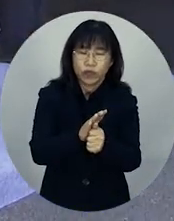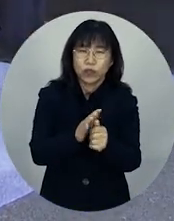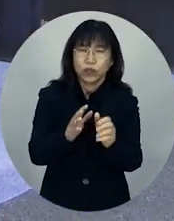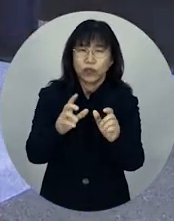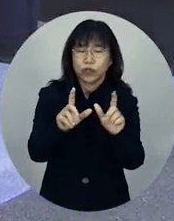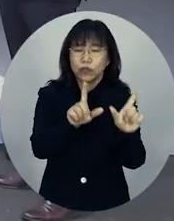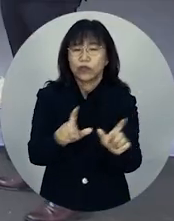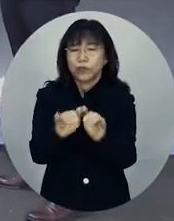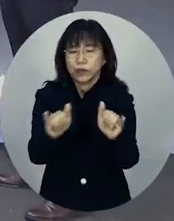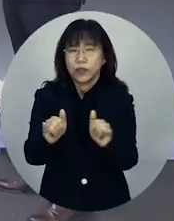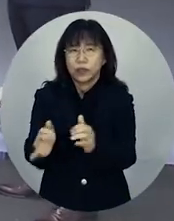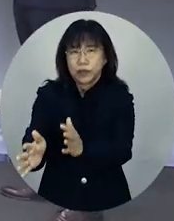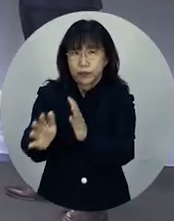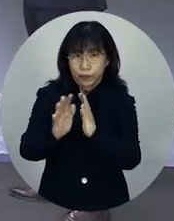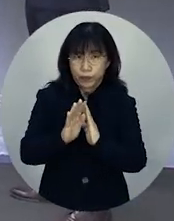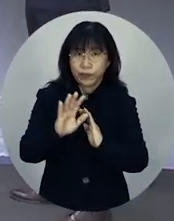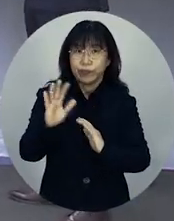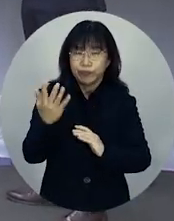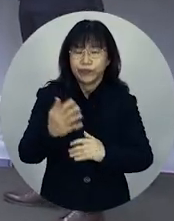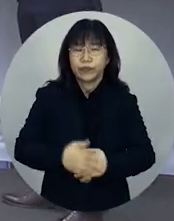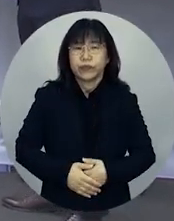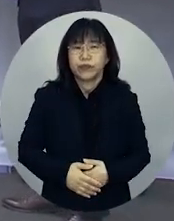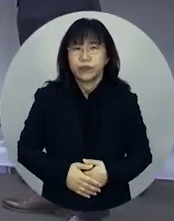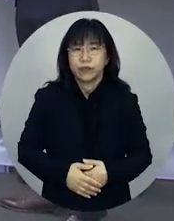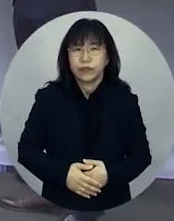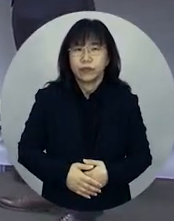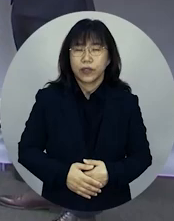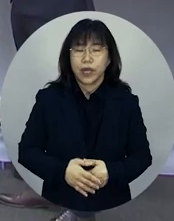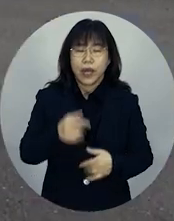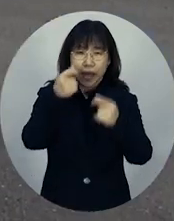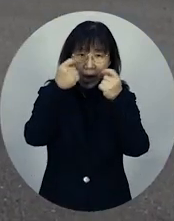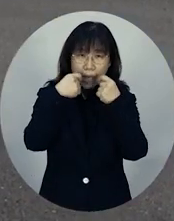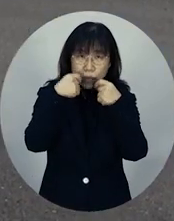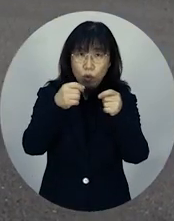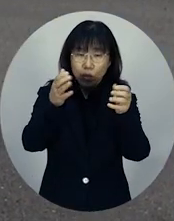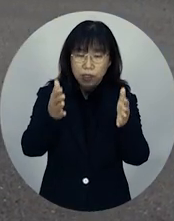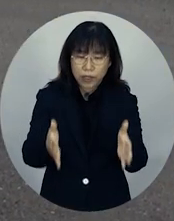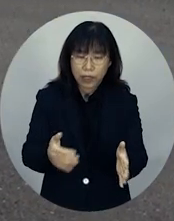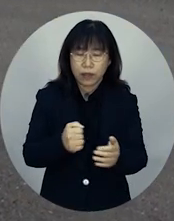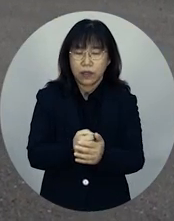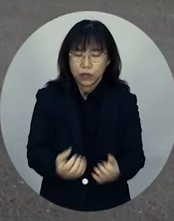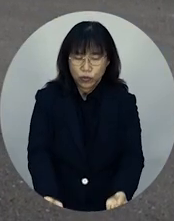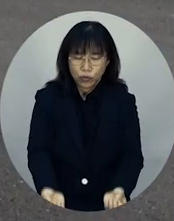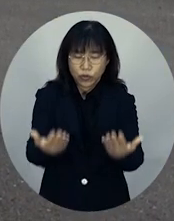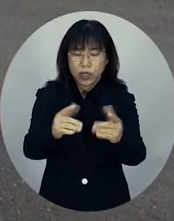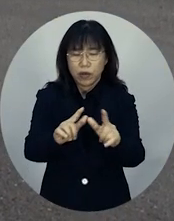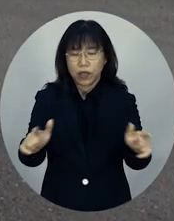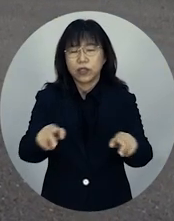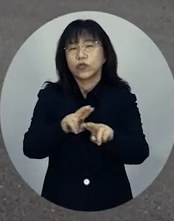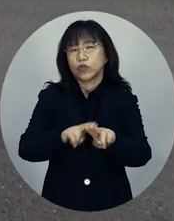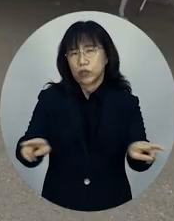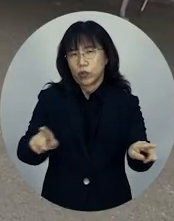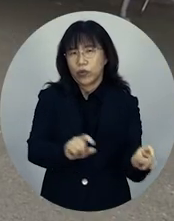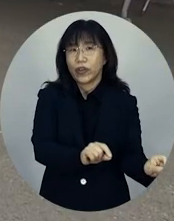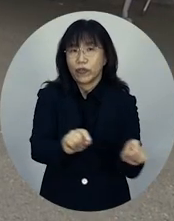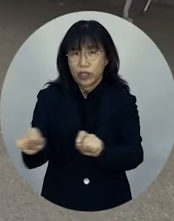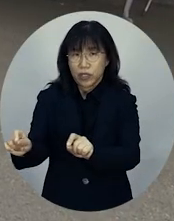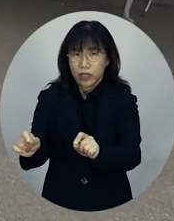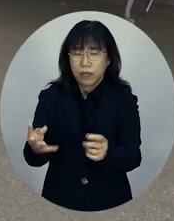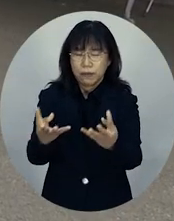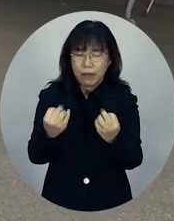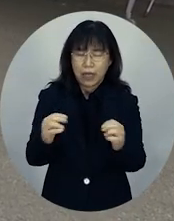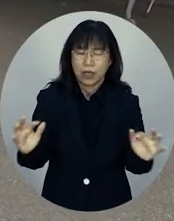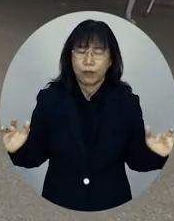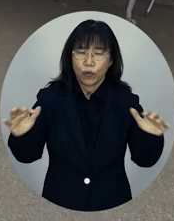이어졌습니다. 구는 국가 애도 기간 구청이 주관하는 축제 성격의 행사는 취소하거나 연기했으며